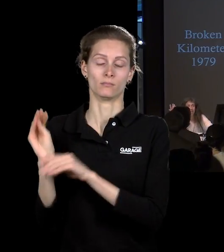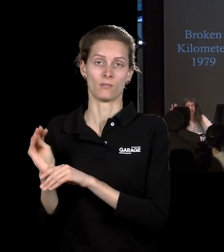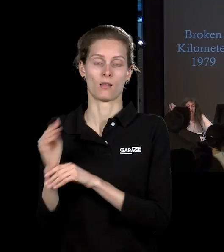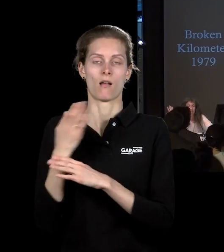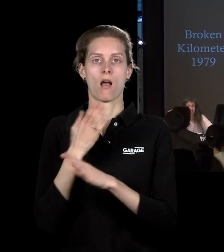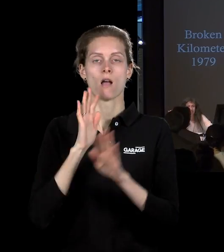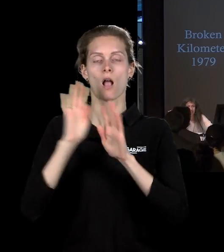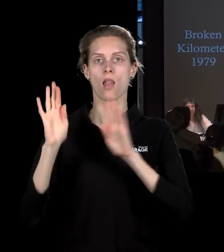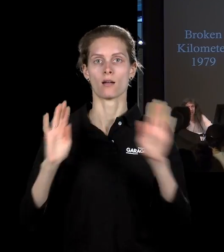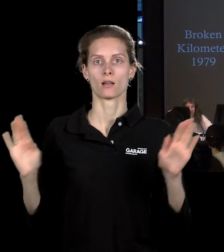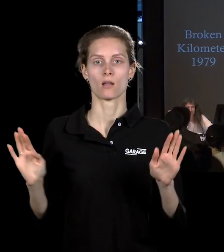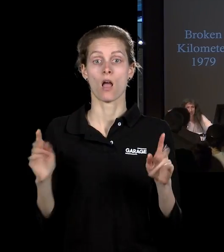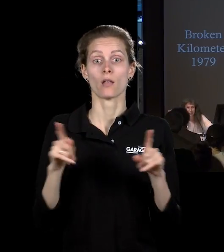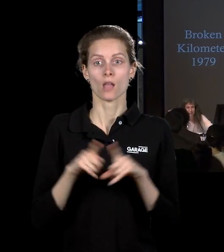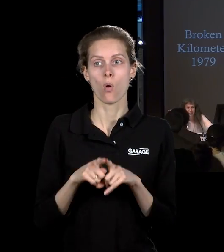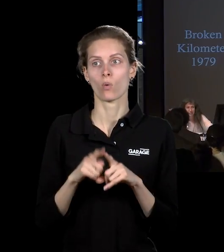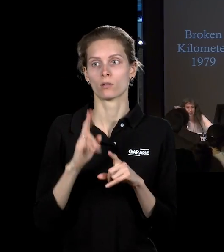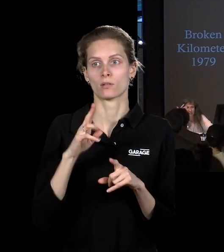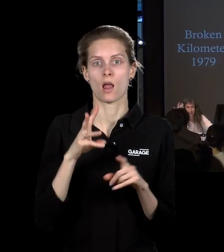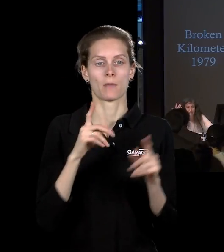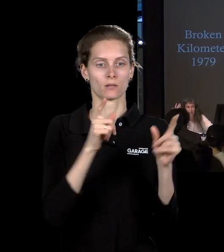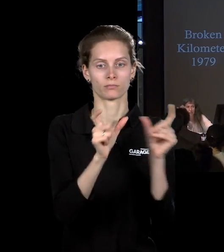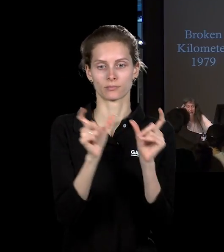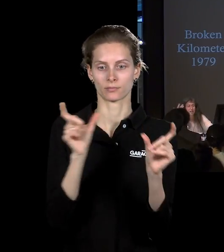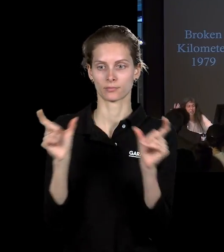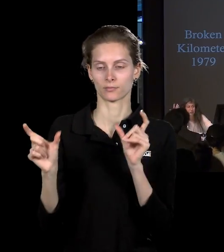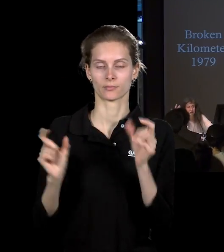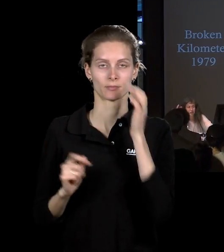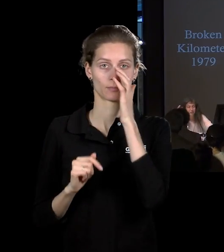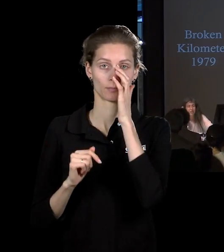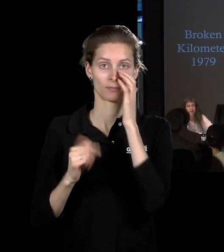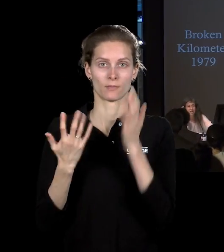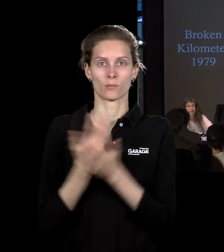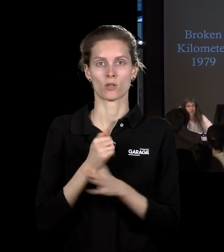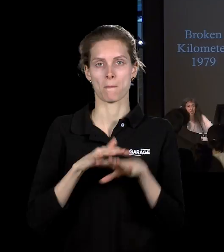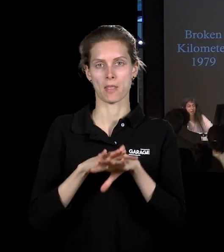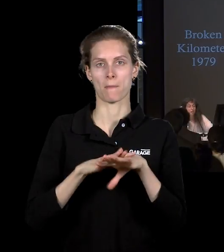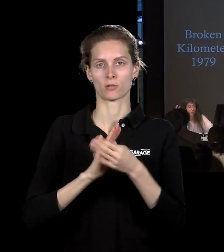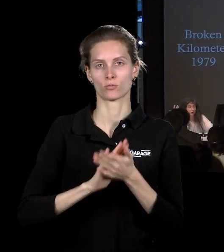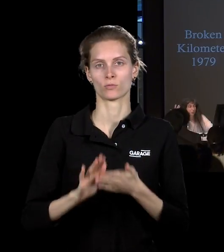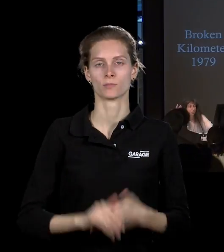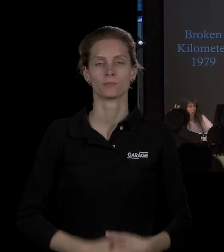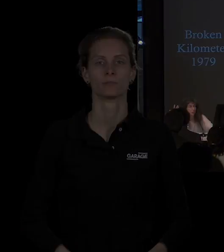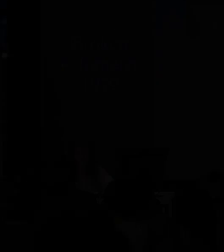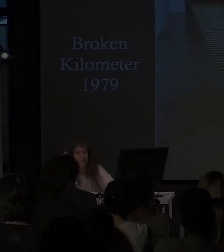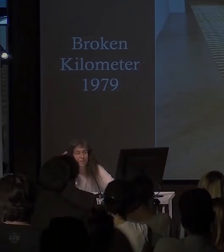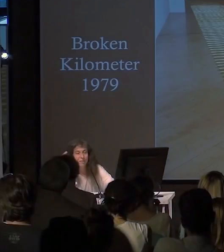километр в пространстве, которое меньше километра. То есть такая абсолютная вот идеальная математика.